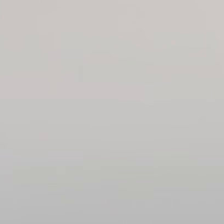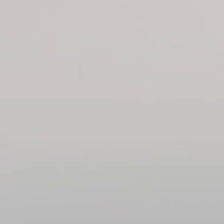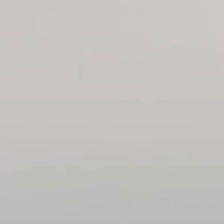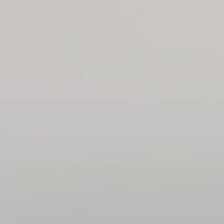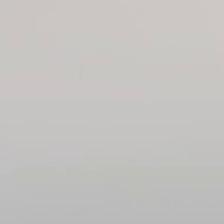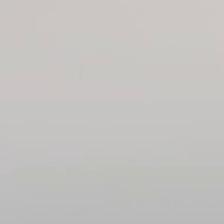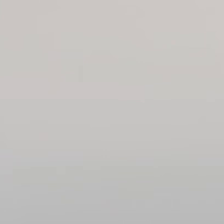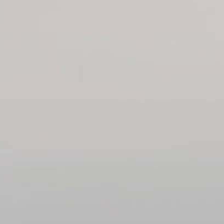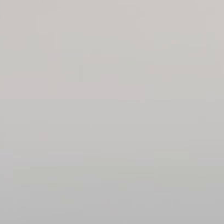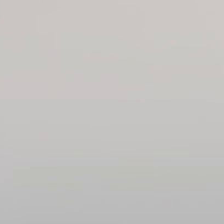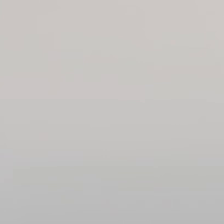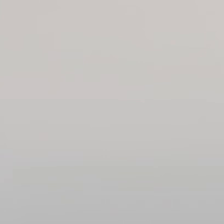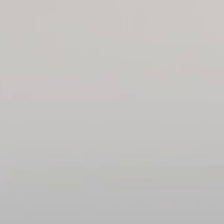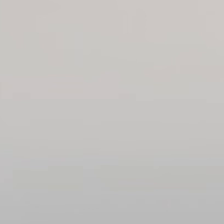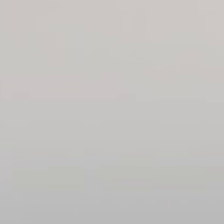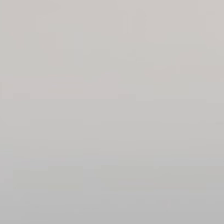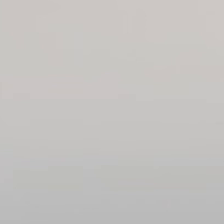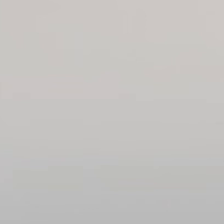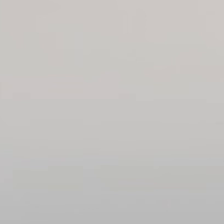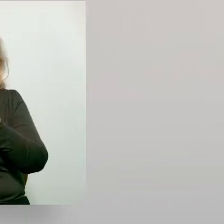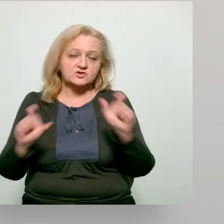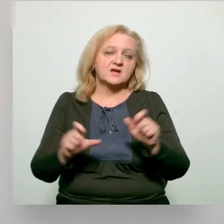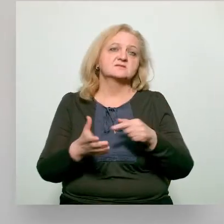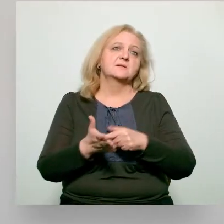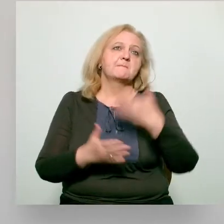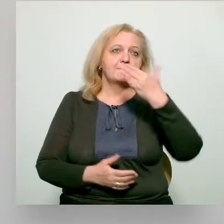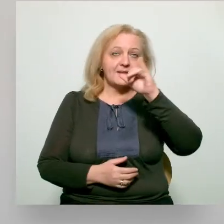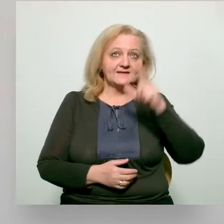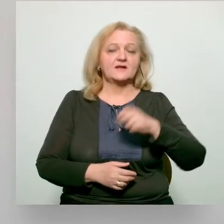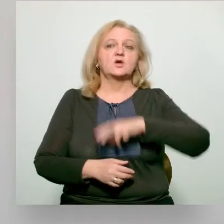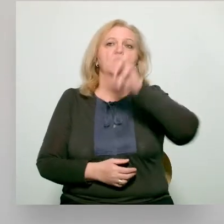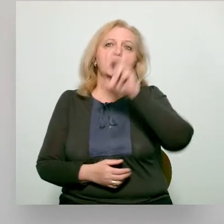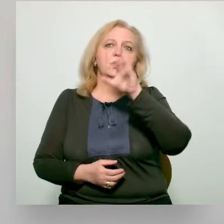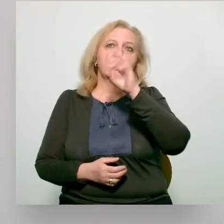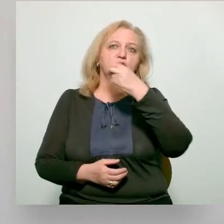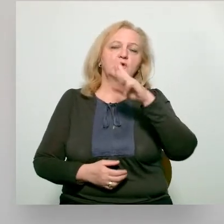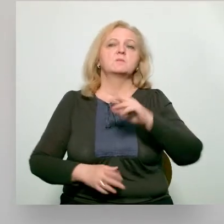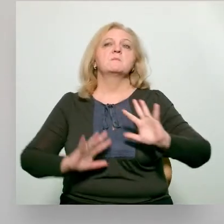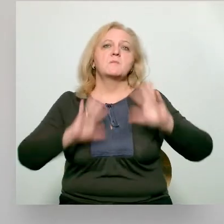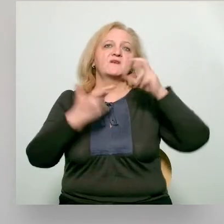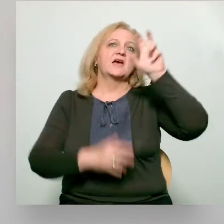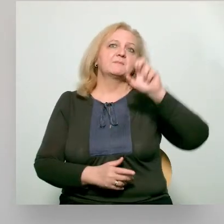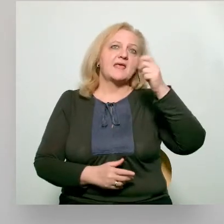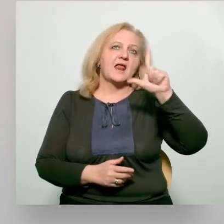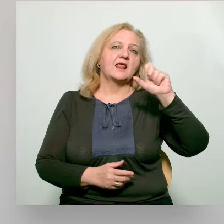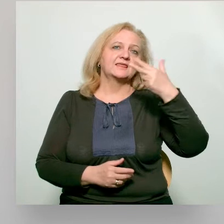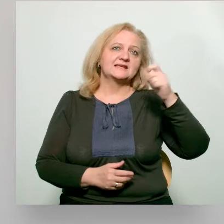dla mnie wszystkie te momenty, nawet Majdany, Hołodomor i powstanie Chmielnickiego i to,